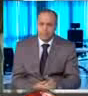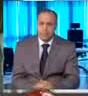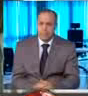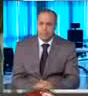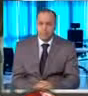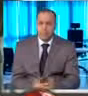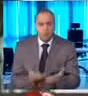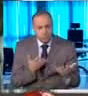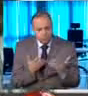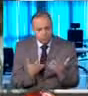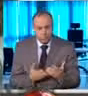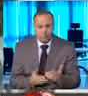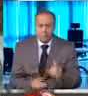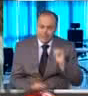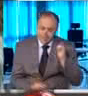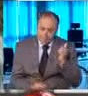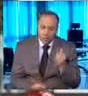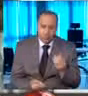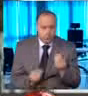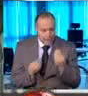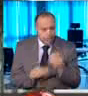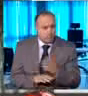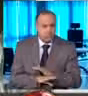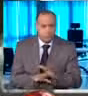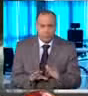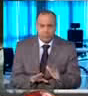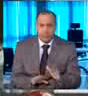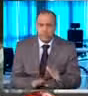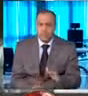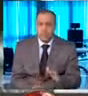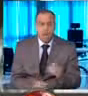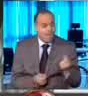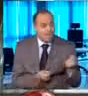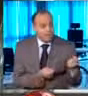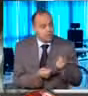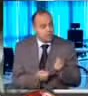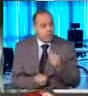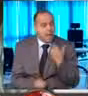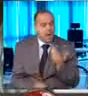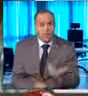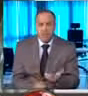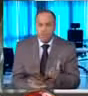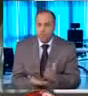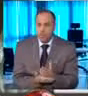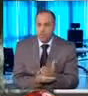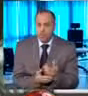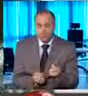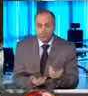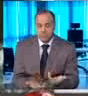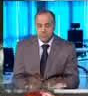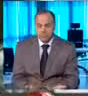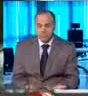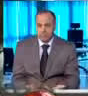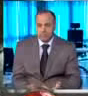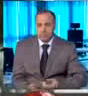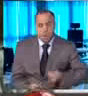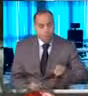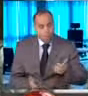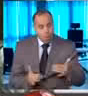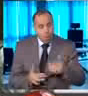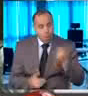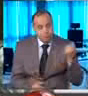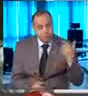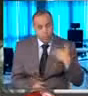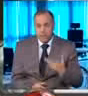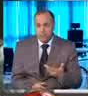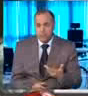قرينا وعملنا دي ساج وتعلمنا وكل شيء، لكن المشكل في التمويل، ما تنجمش تعمل البروجي نتاعك خاطر الماتريال ماهوش رخيص، ما عندناش